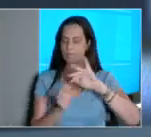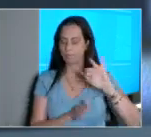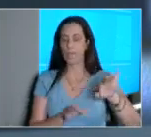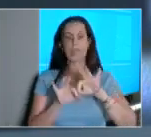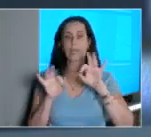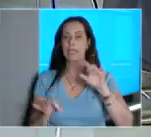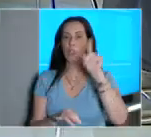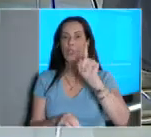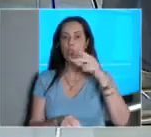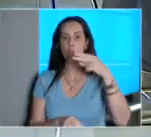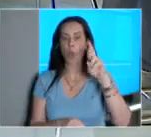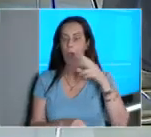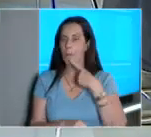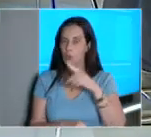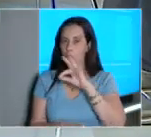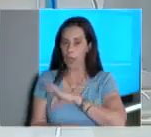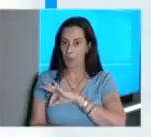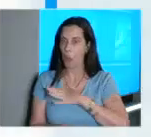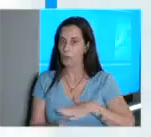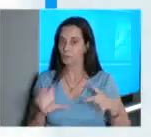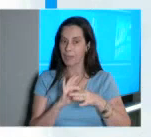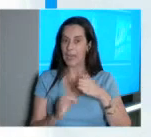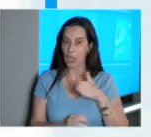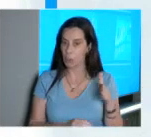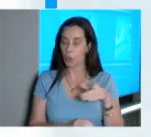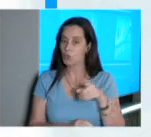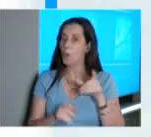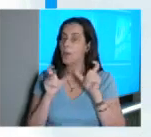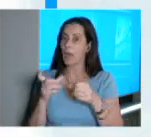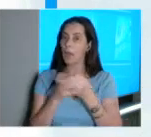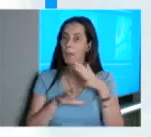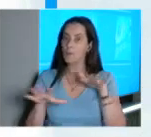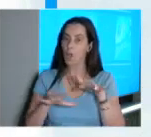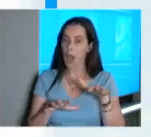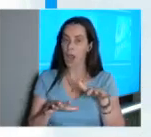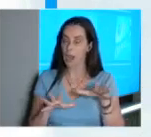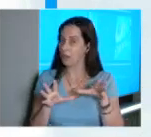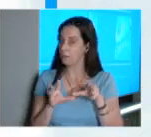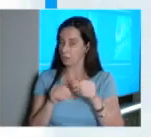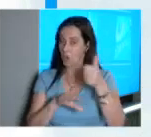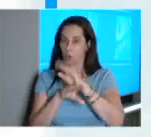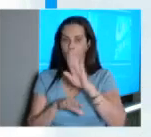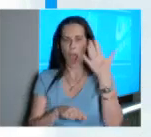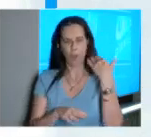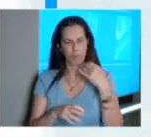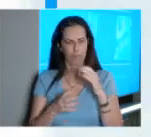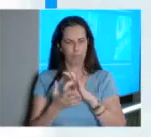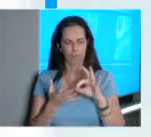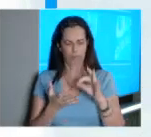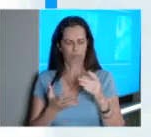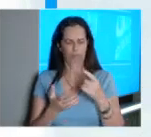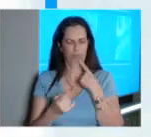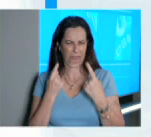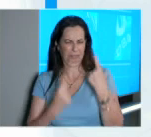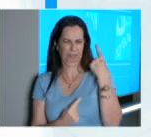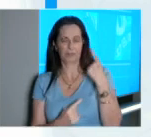מהליכוד. הוא אומר, שבוע טוב ומבורך, כשאמרנו שליברמן חובר לשמאל בכך שהוא מנע את הקמת ממשלת הימין בראשות נתניהו, היו הרבה מאוד כתבים פוליטיים שהרימו